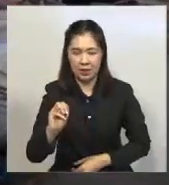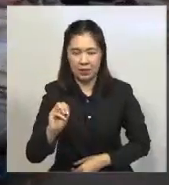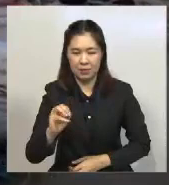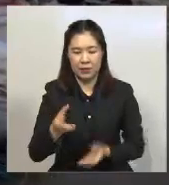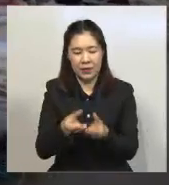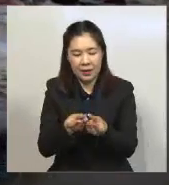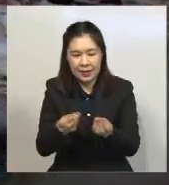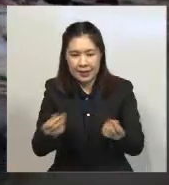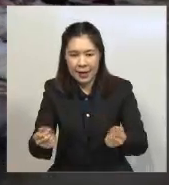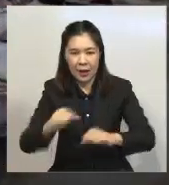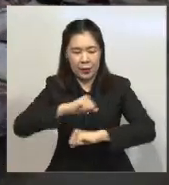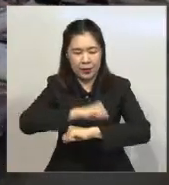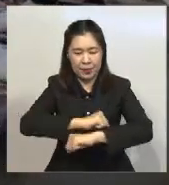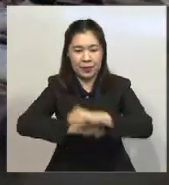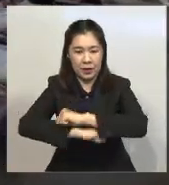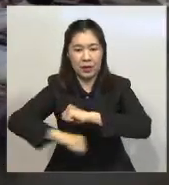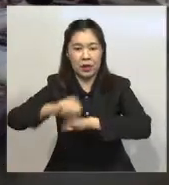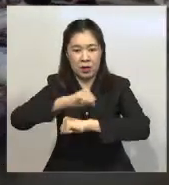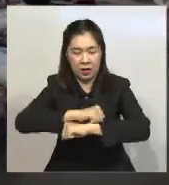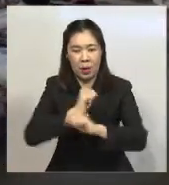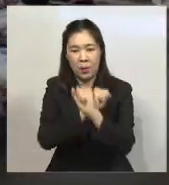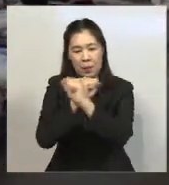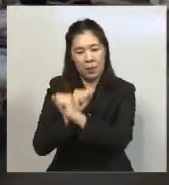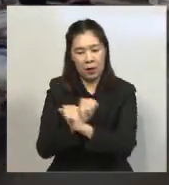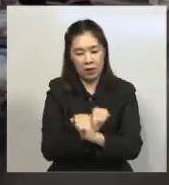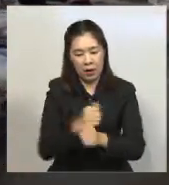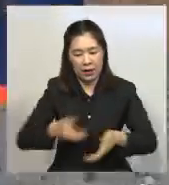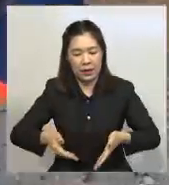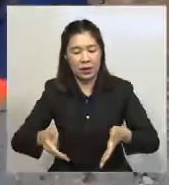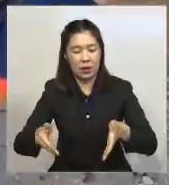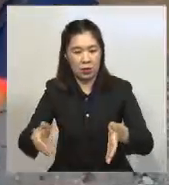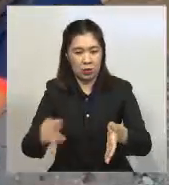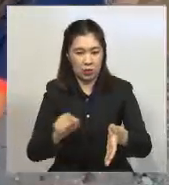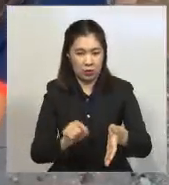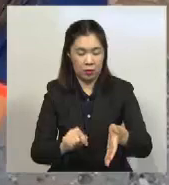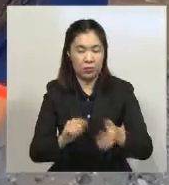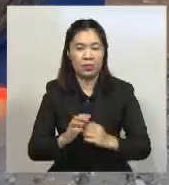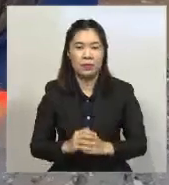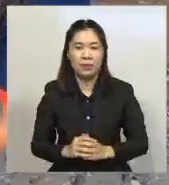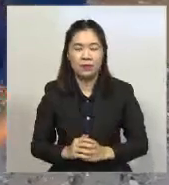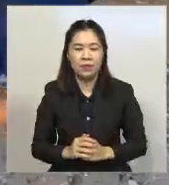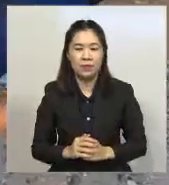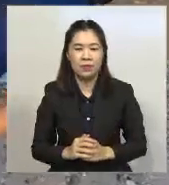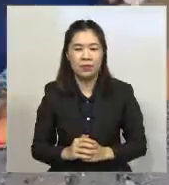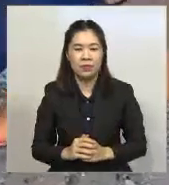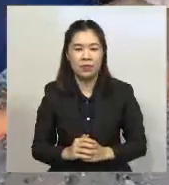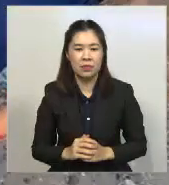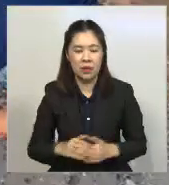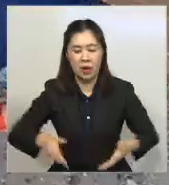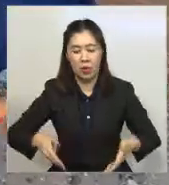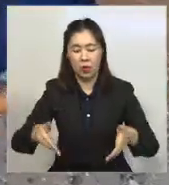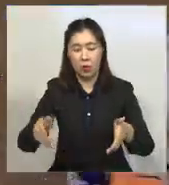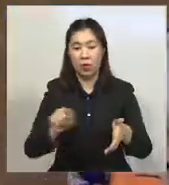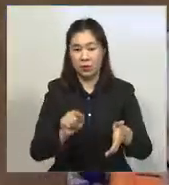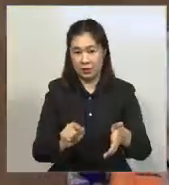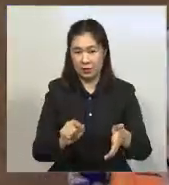ากั้นเพื่อกำหนดทิศทางน้ำป้องกันผิวถนนที่เหลือไม่ให้เสียหายเพิ่มเติมค่ะทำให้ถนนเส้นนี้นะคะ